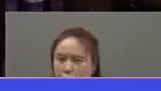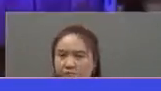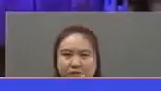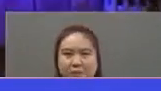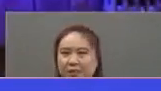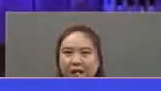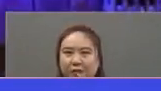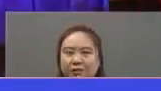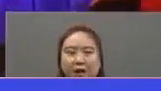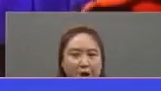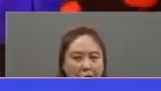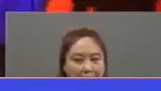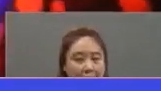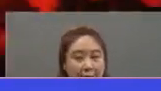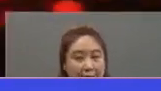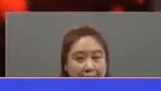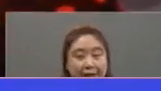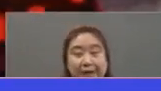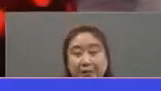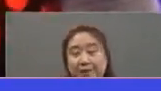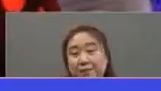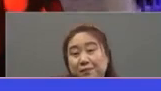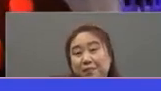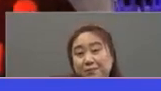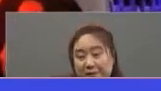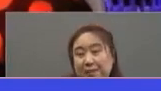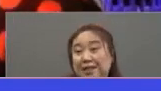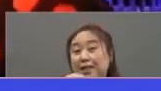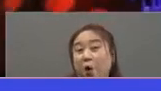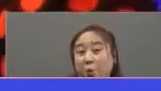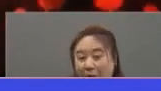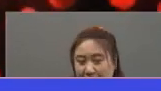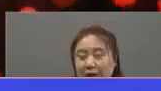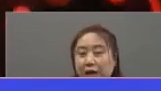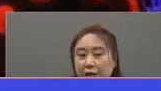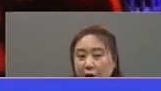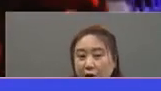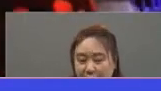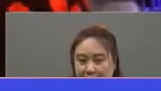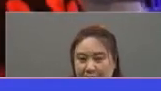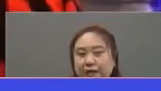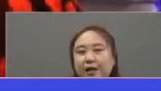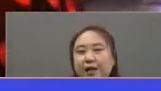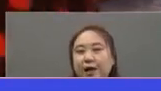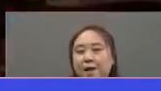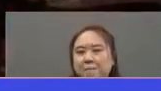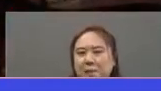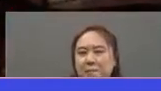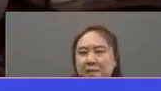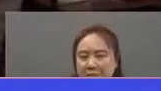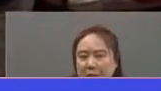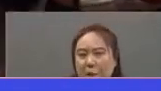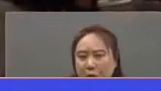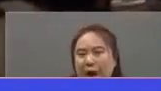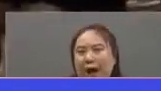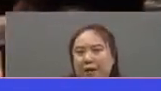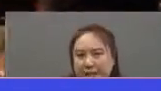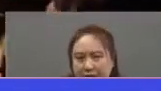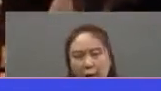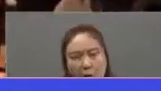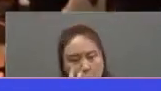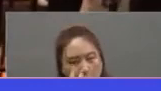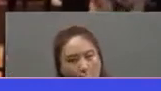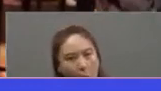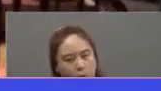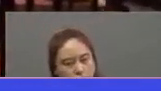พค่ะโดยคำนึงถึงความสมดุลแต่เนื่องจากรายละเอียดของการแก้ไขปรับปรุงยังคงมีข้อโต้แย้งเกี่ยวกับระดับ